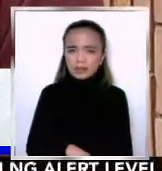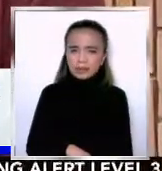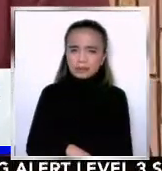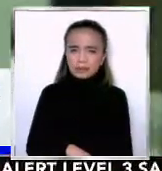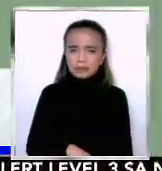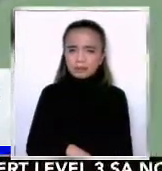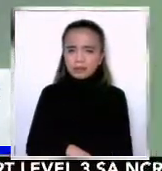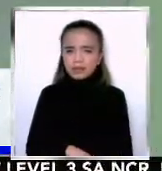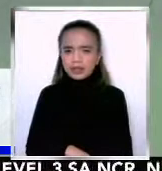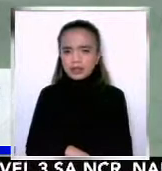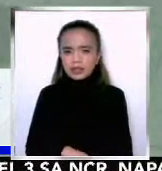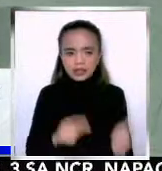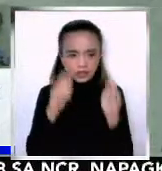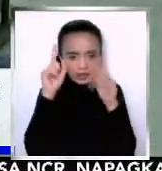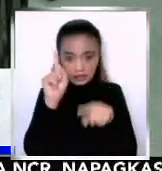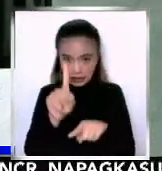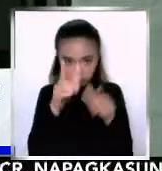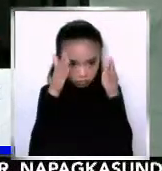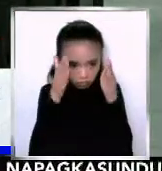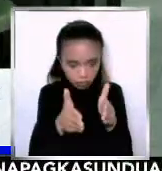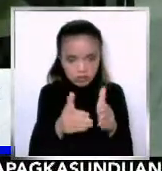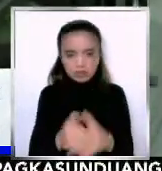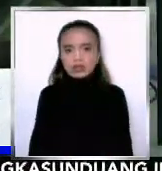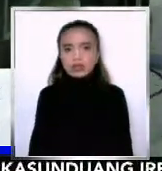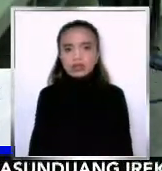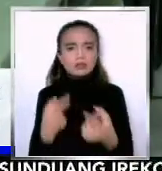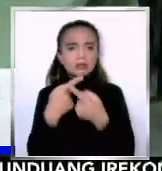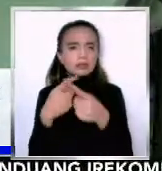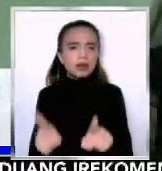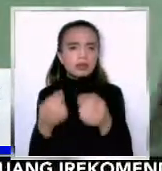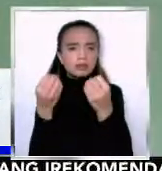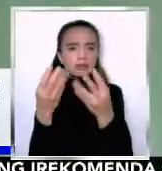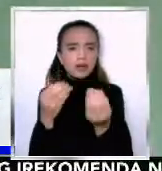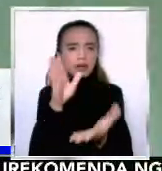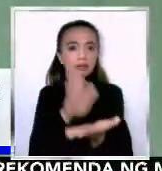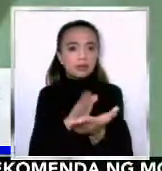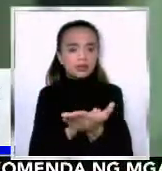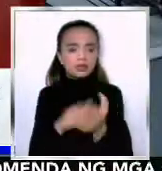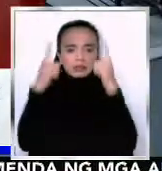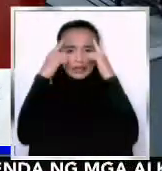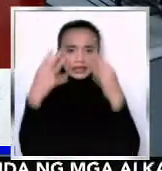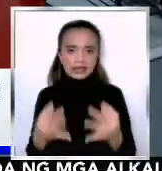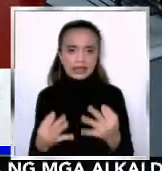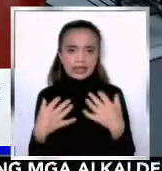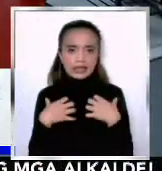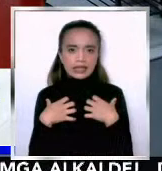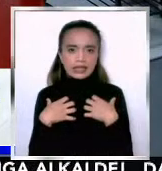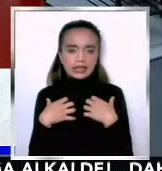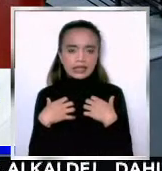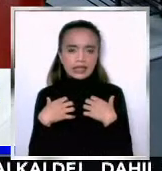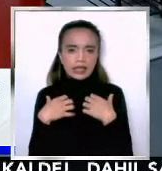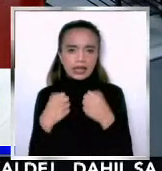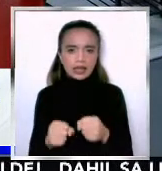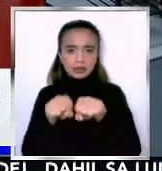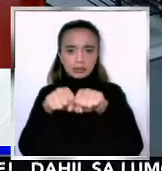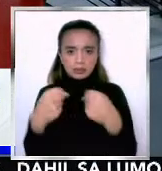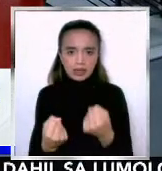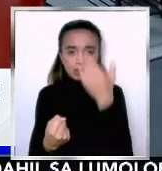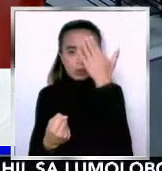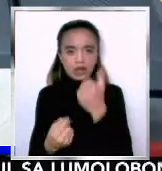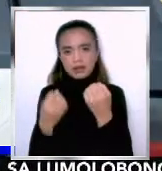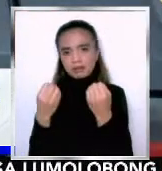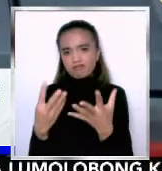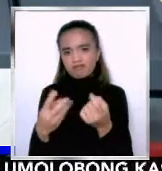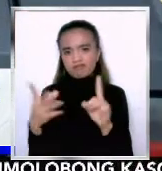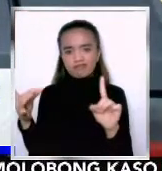pagtuunan ng pansin. Pero marami ng eskwelahan ang nagdesisyon mag-academic health break muna dahil sa dumaraming kaso ng COVID sa kanilang mga